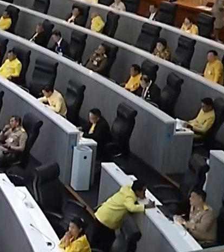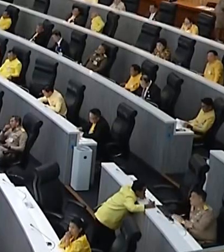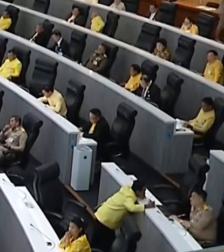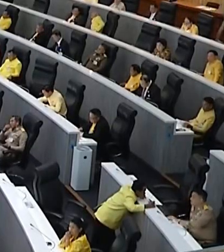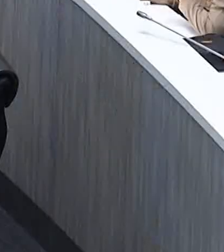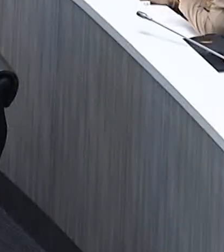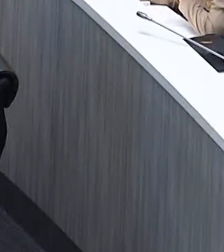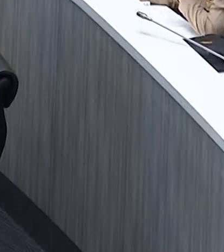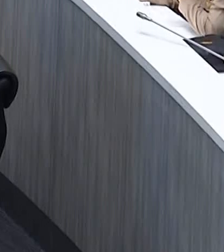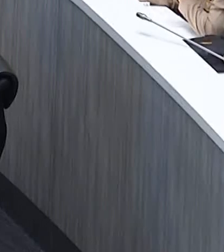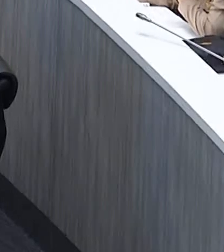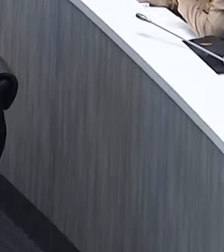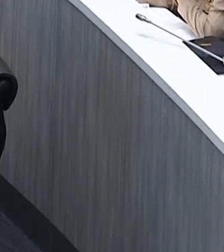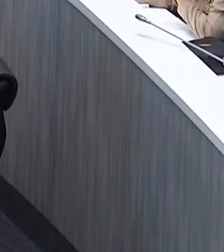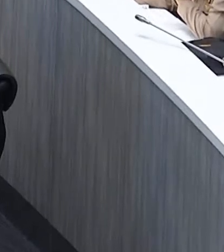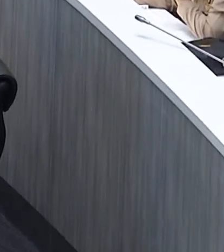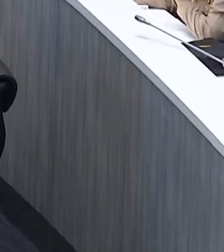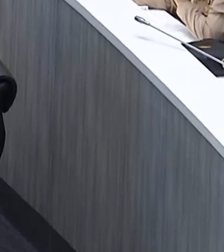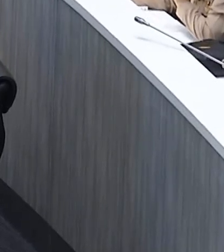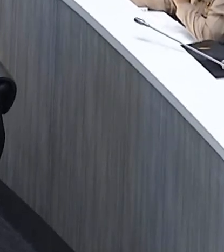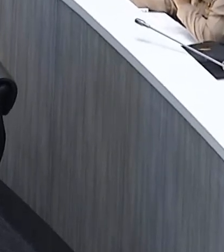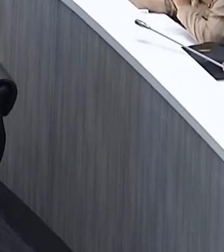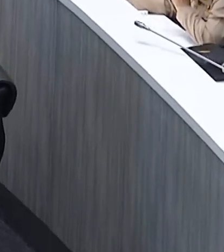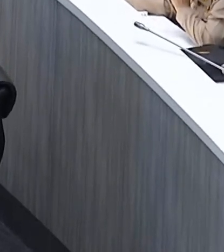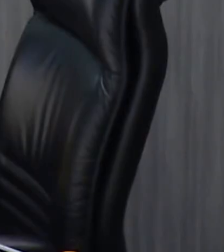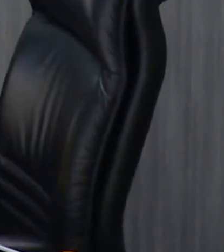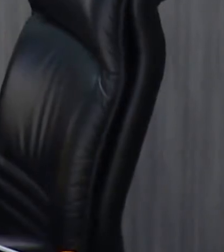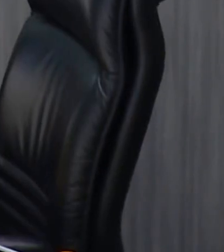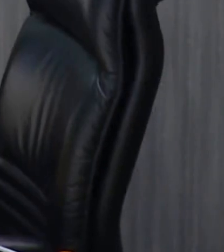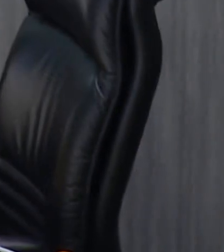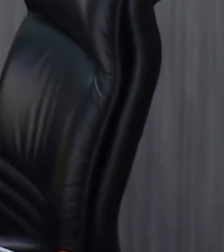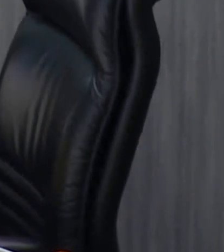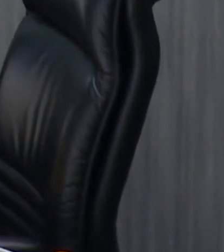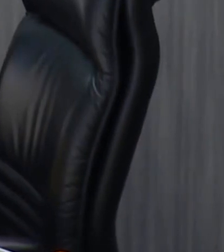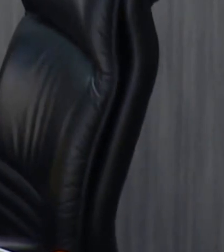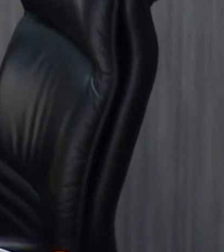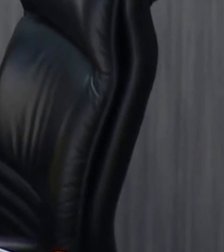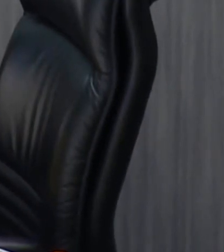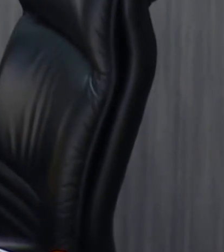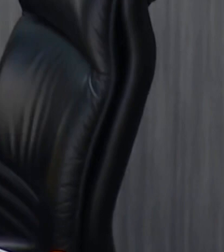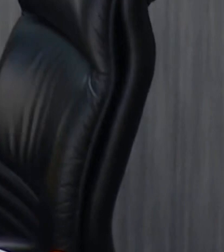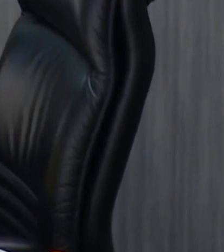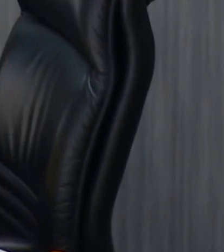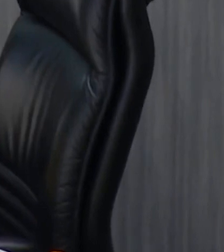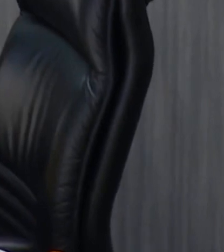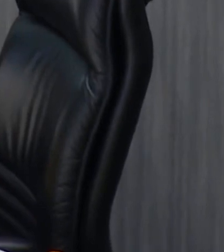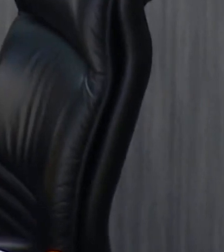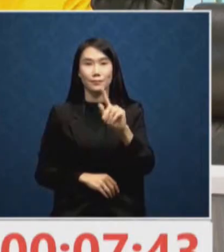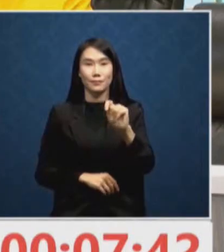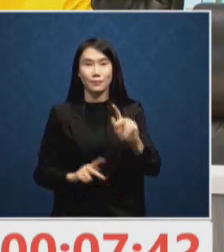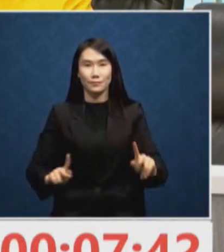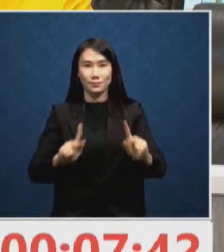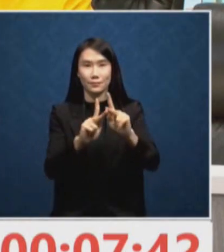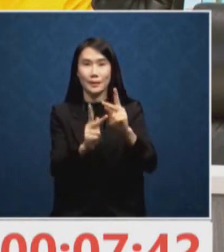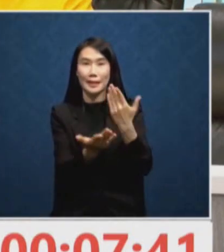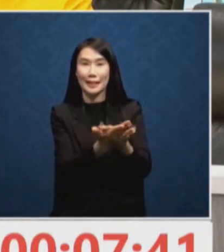ยอดเศรษฐกิจได้ถึง 2เท่าก็คือโครงการคนละครึ่งแล้วก็ยังเห็นว่าโครงการแจกเงินของรัฐบาลนี้ไม่โปร่งใส